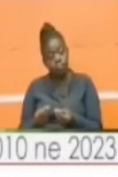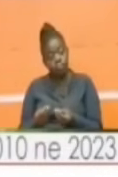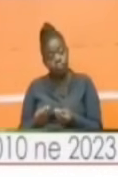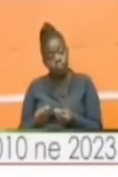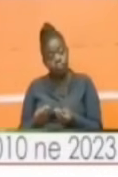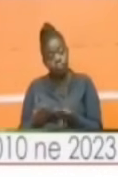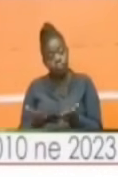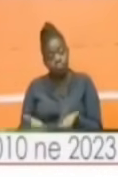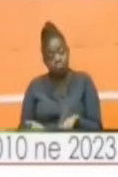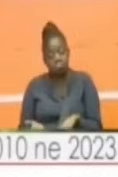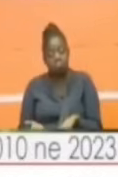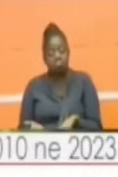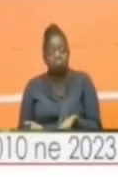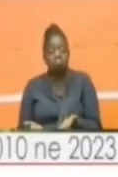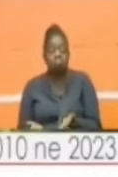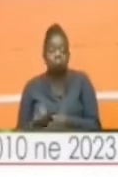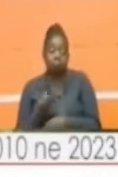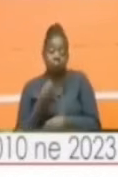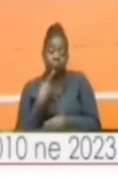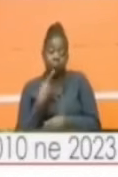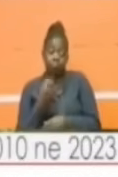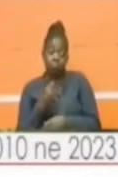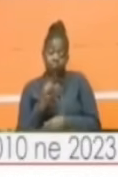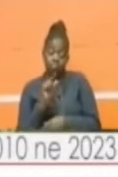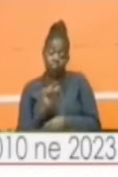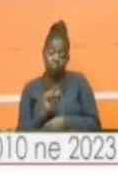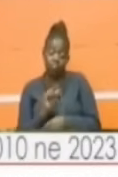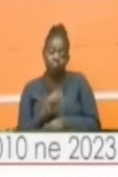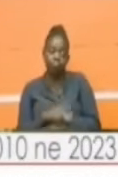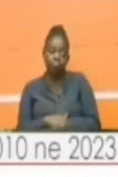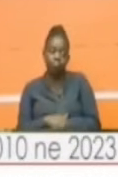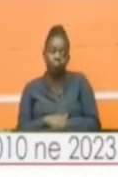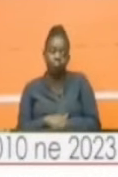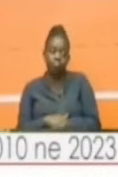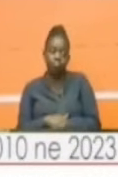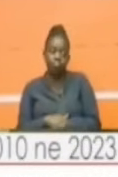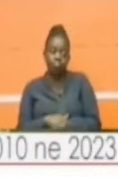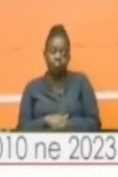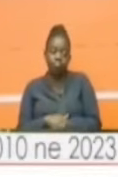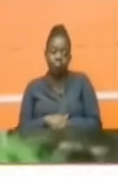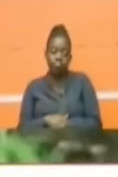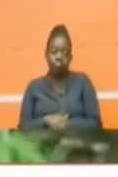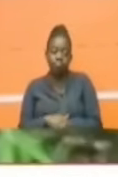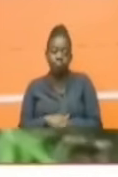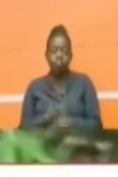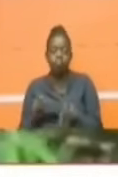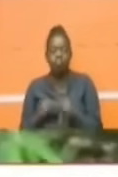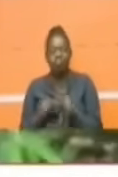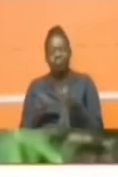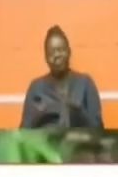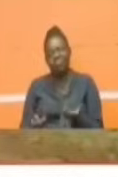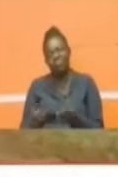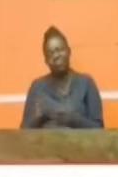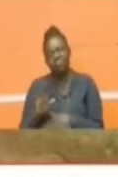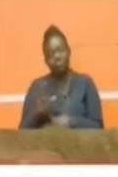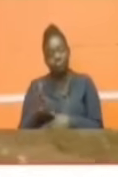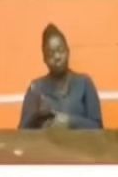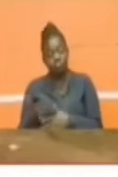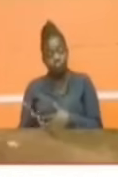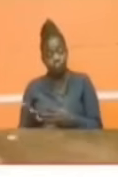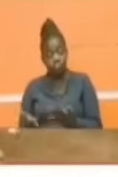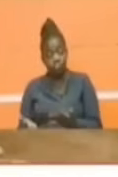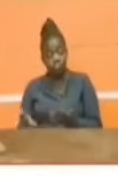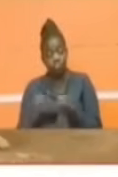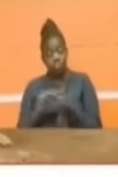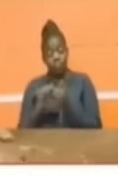kangambe kuka incentive akatone nnyo era chiba a bit worth the fight mpaka za Power